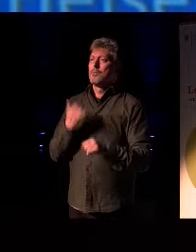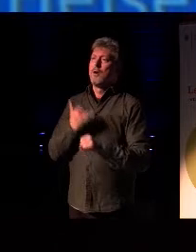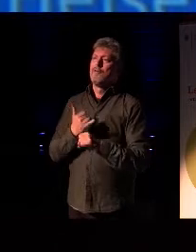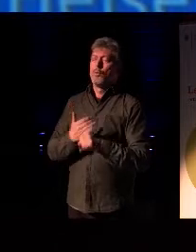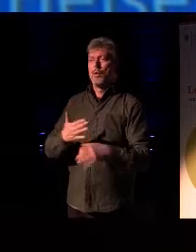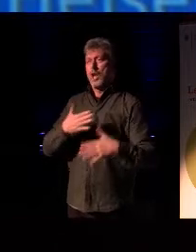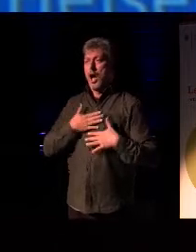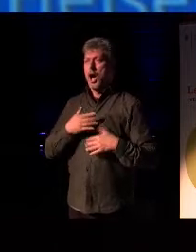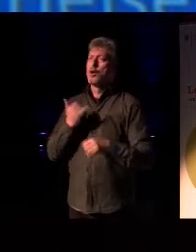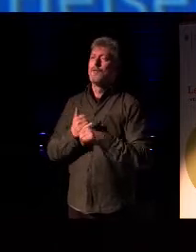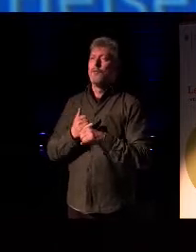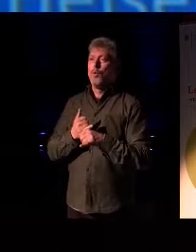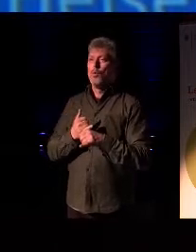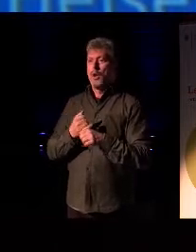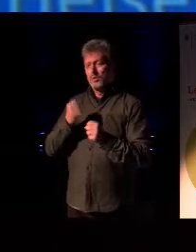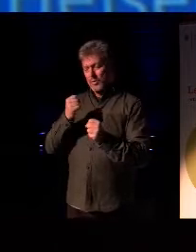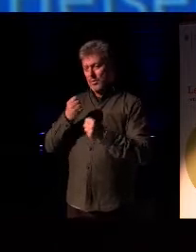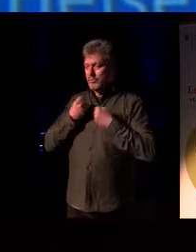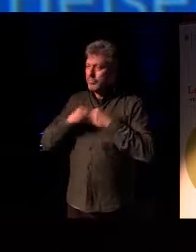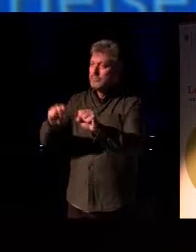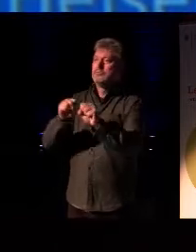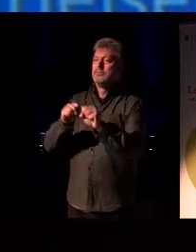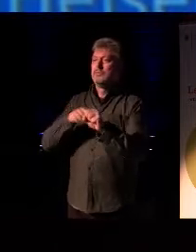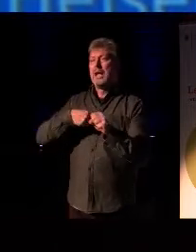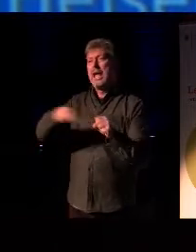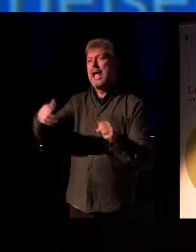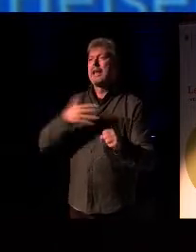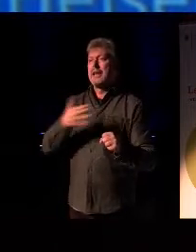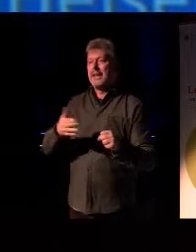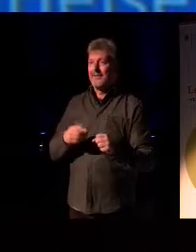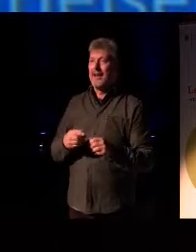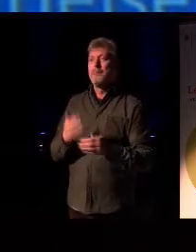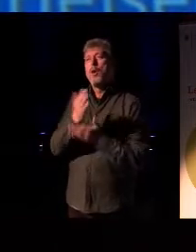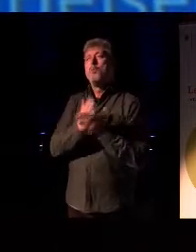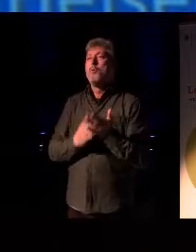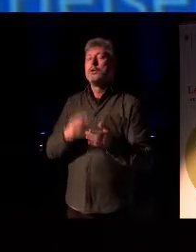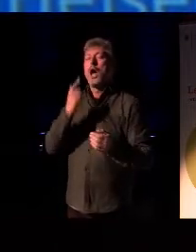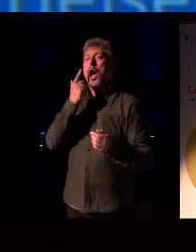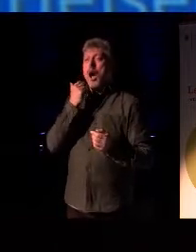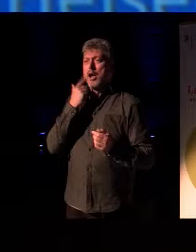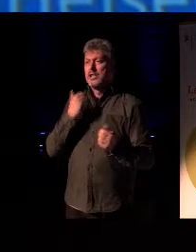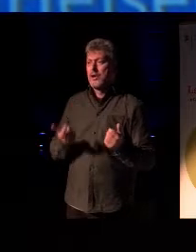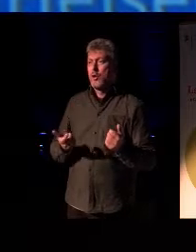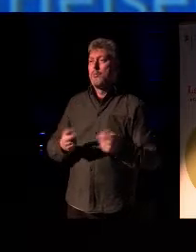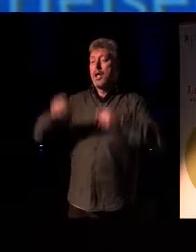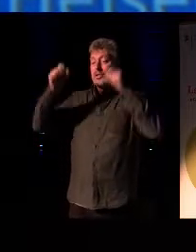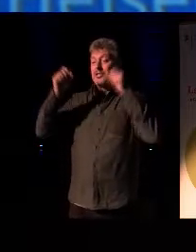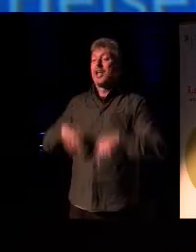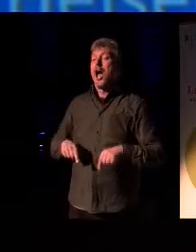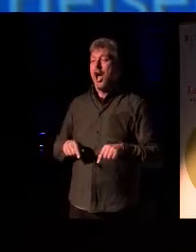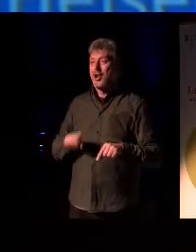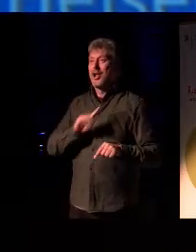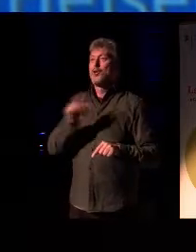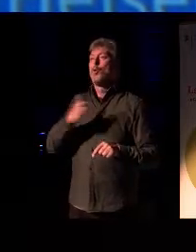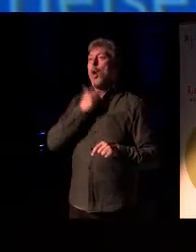du tar det hele livet igjennom. På sett og vis så starter alderdommen i ungdommen.